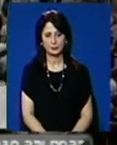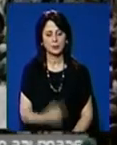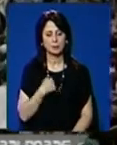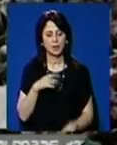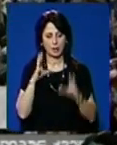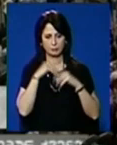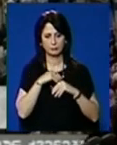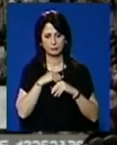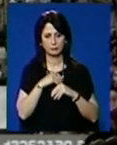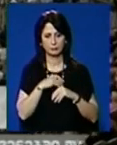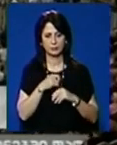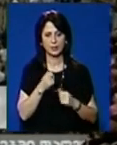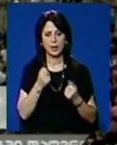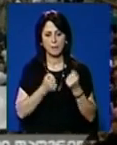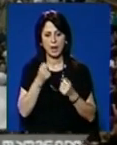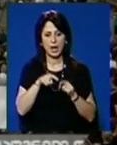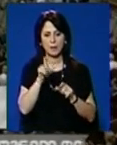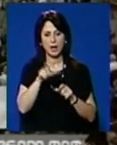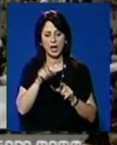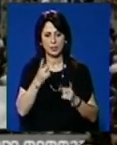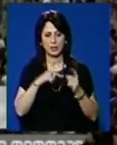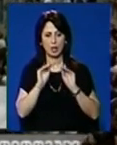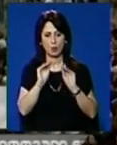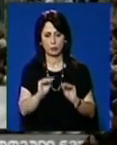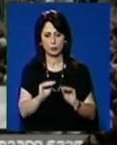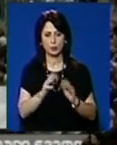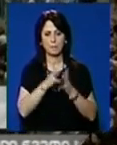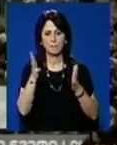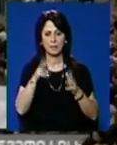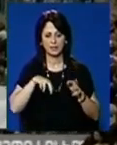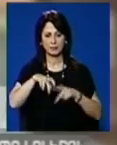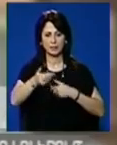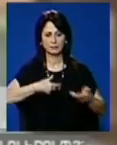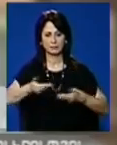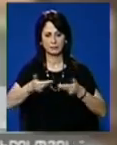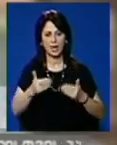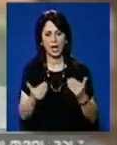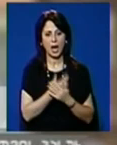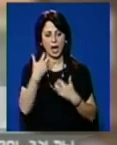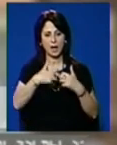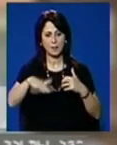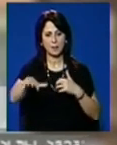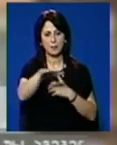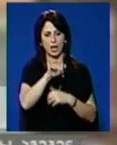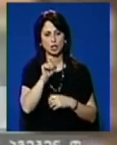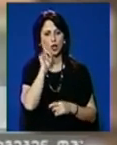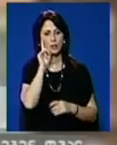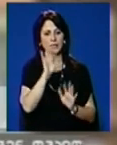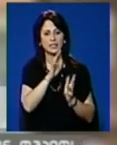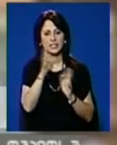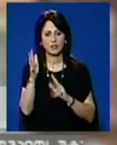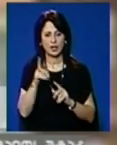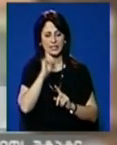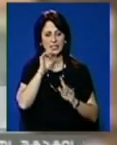მე შევძლებ უსულო მანქანების ქალაქი ადამიანებს დაუბრუნო. მეტი საფეხმავლო ზონა, ახალი პარკები და რეკრეაციული ზონები,